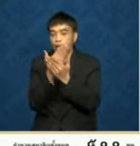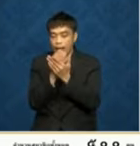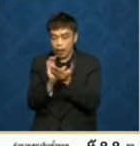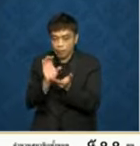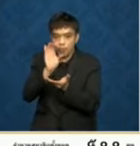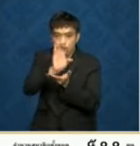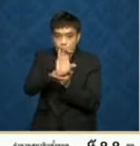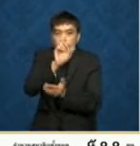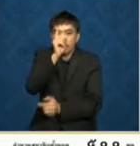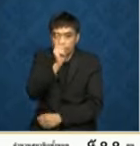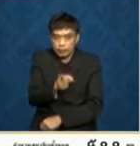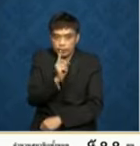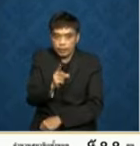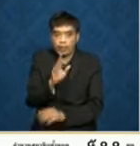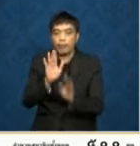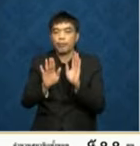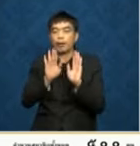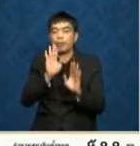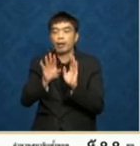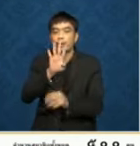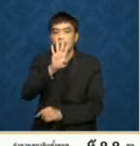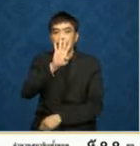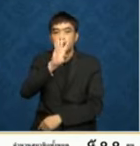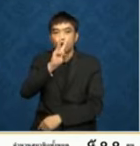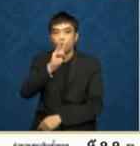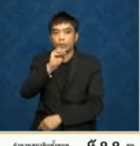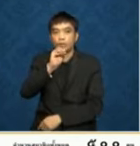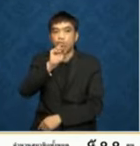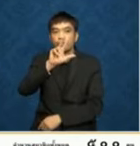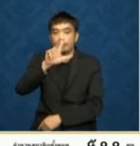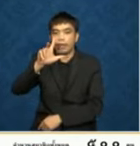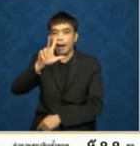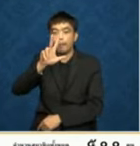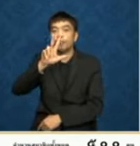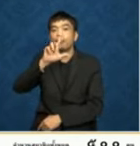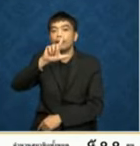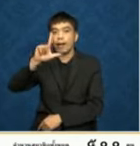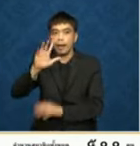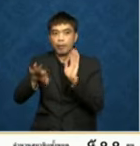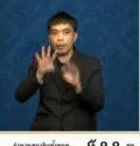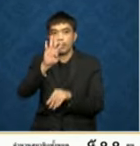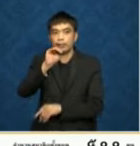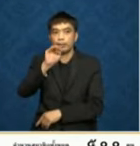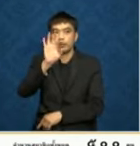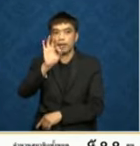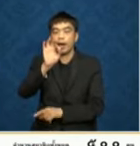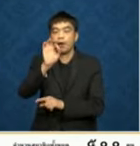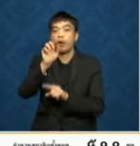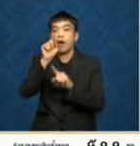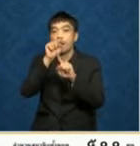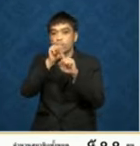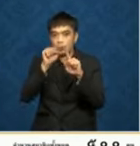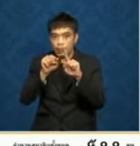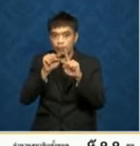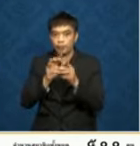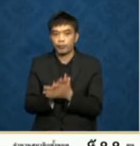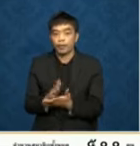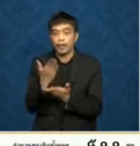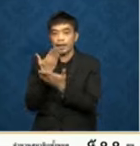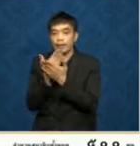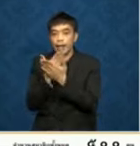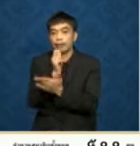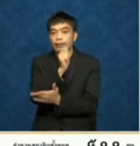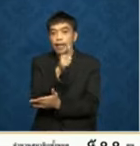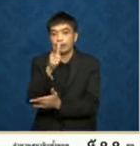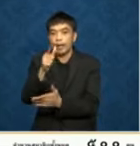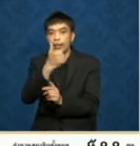นจิงๆ แประทานมีอยู่เงี้แ่ 63 ล้านหรอ 39%แล้วก็งบใสวดำเนินงานและไ่ใน